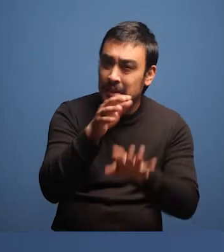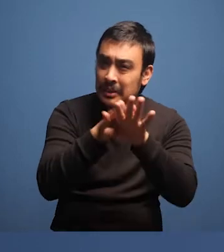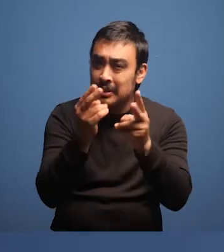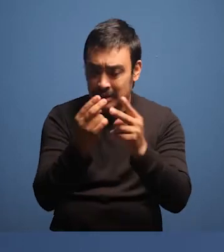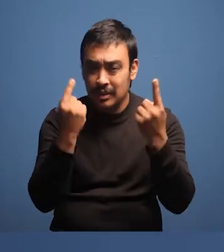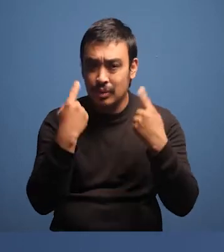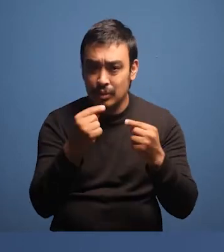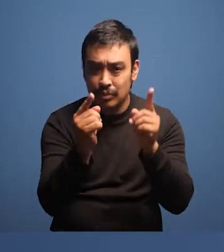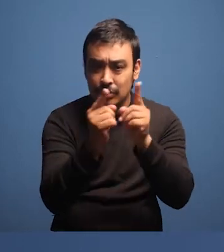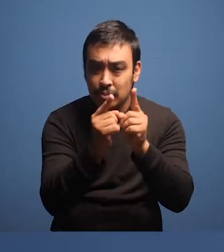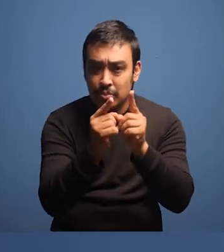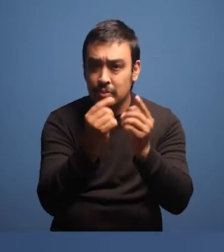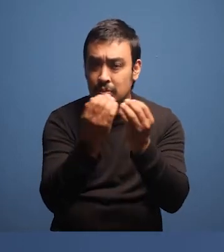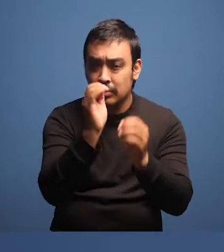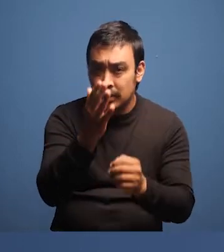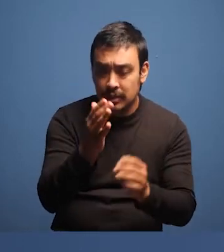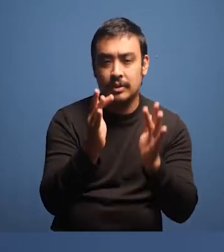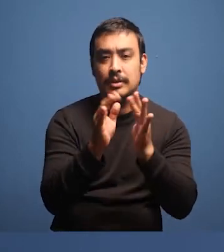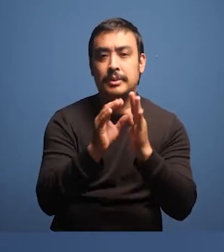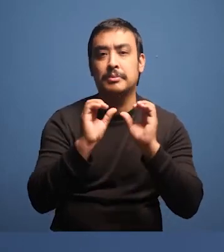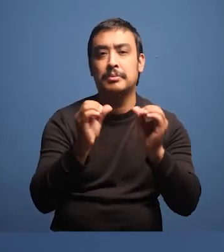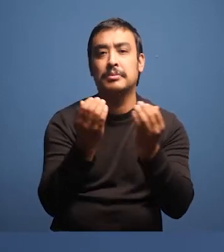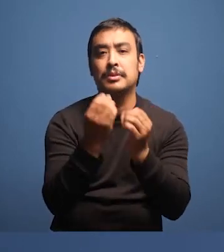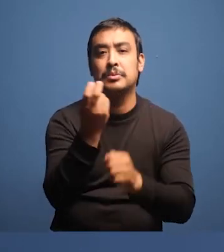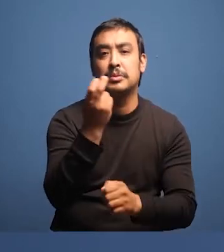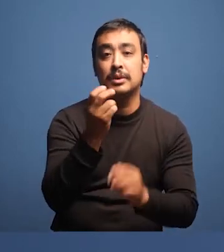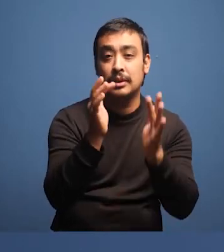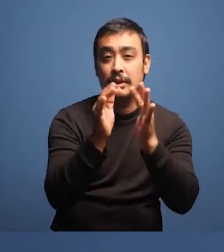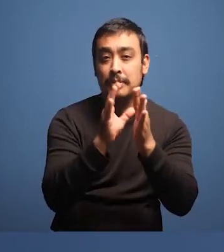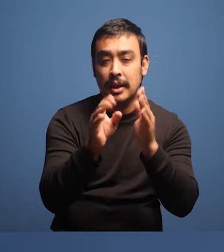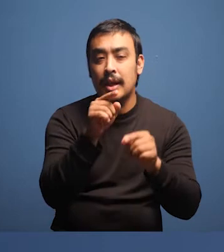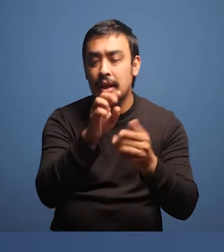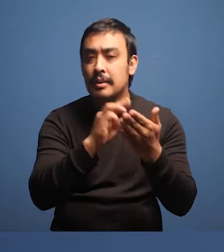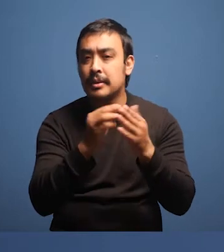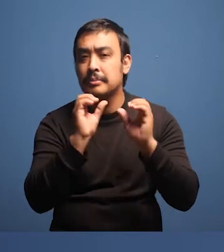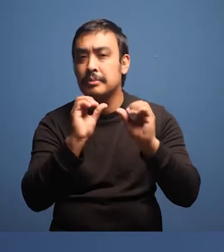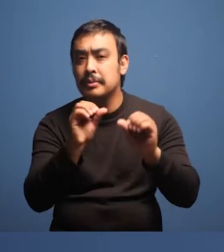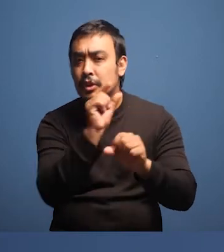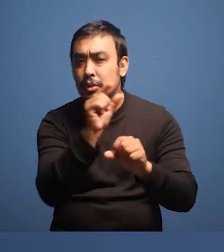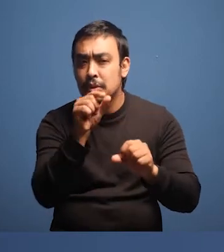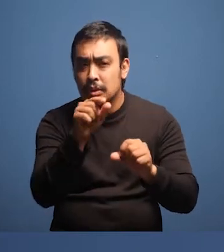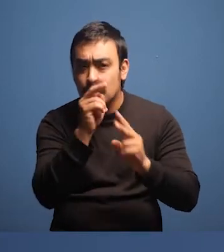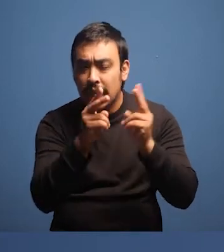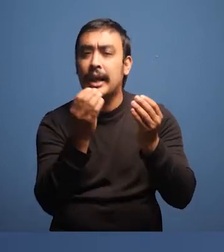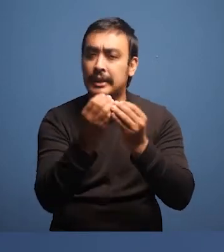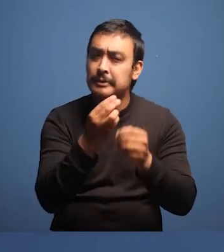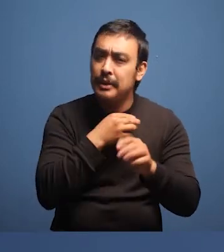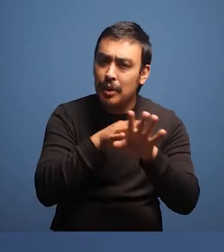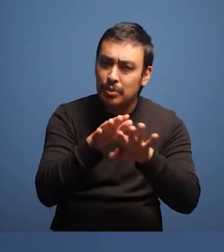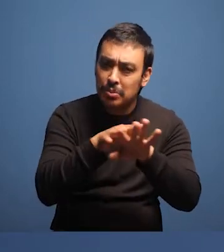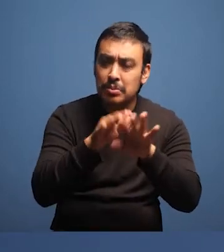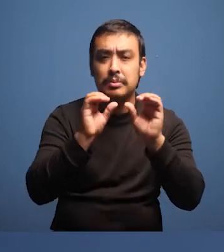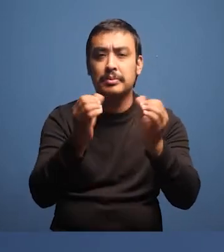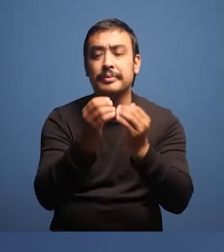फिजिकल्ली जुन कुरा गर्न सकेन त्यो चाहिँ उसले भर्चुअली गर्न खोज्छ कि त्यही भएर चाहिँ भर्चुअल वर्ल्ड फ्यान्टासी भन्छौँ कि हामी त्यो फ्यान्टासी पुरा गर्नको लागि चाहिँ मान्छेहरूले प्रायः त्यस्तो